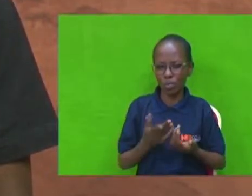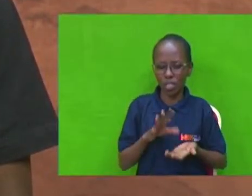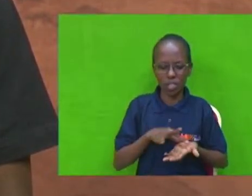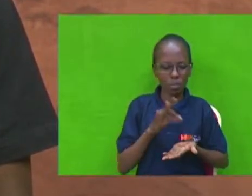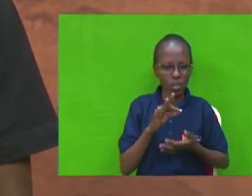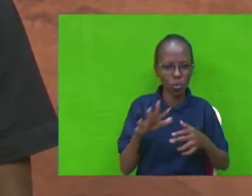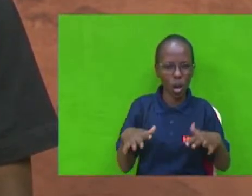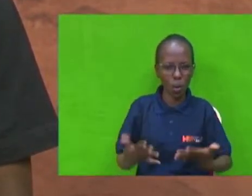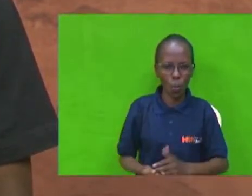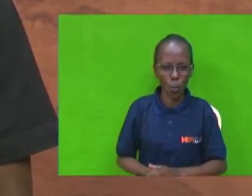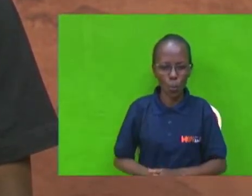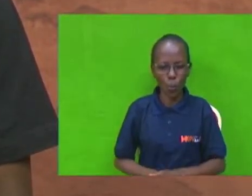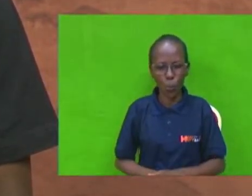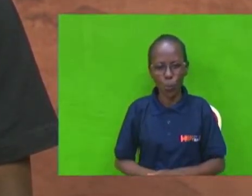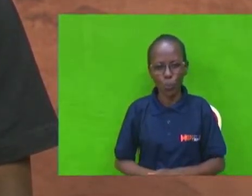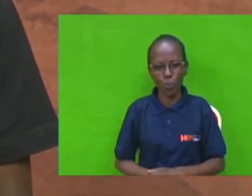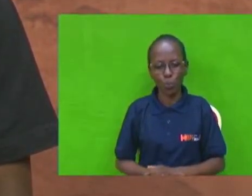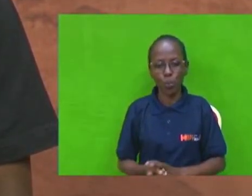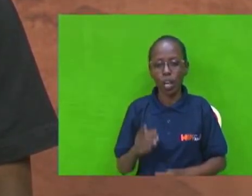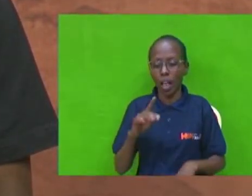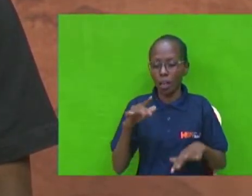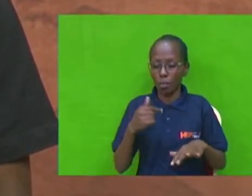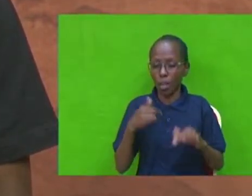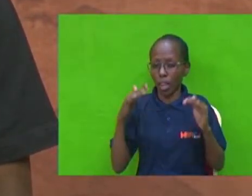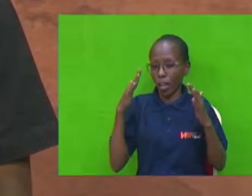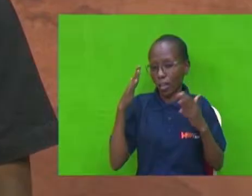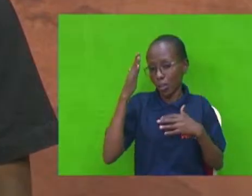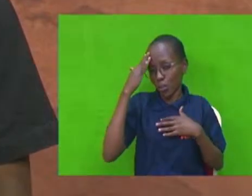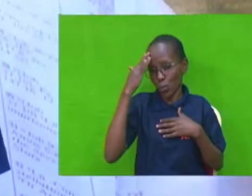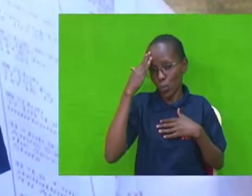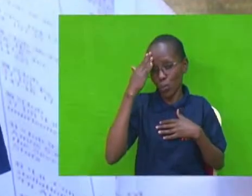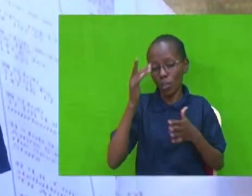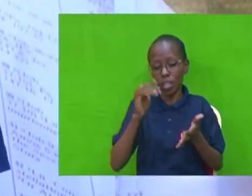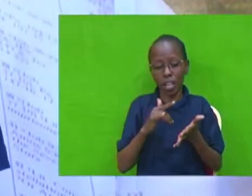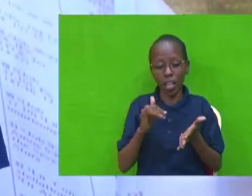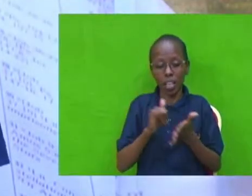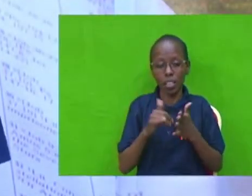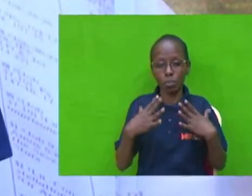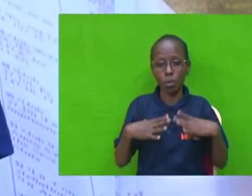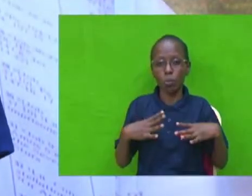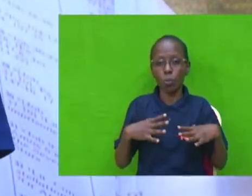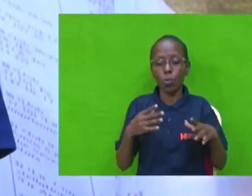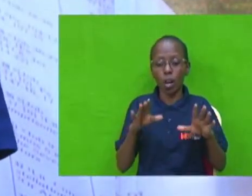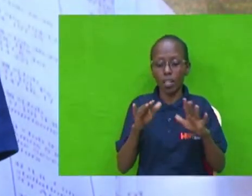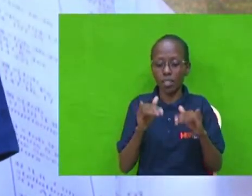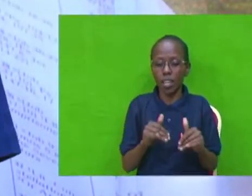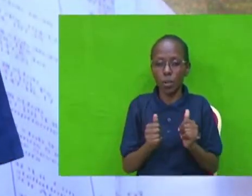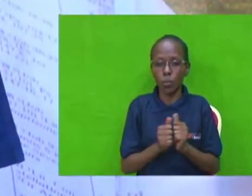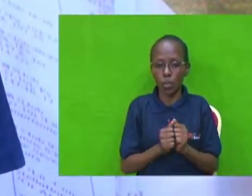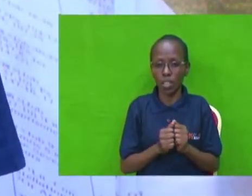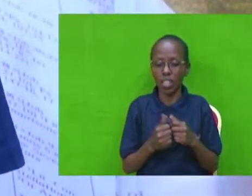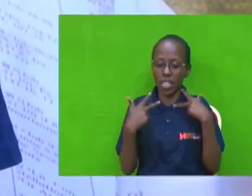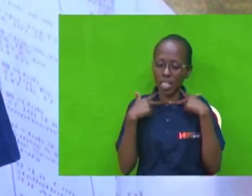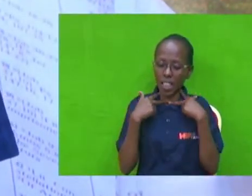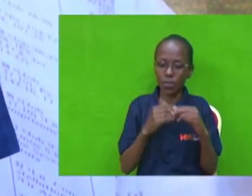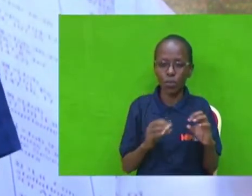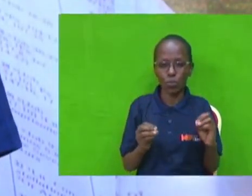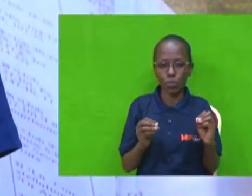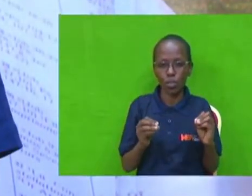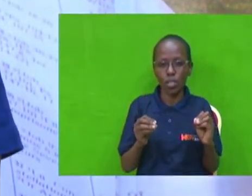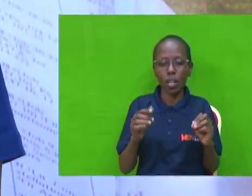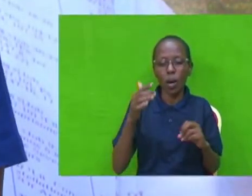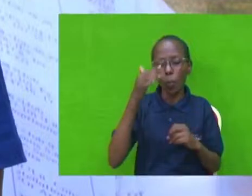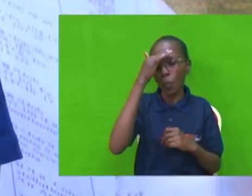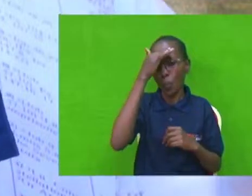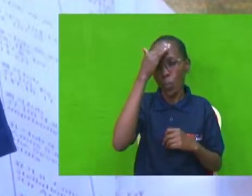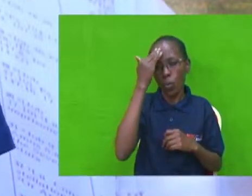vipi? Mimi ninavyojua asante mwalimu Kanari ni kwamba tunaoishi nao nyumbani hatuwezi kusema kwamba labda ni mateka.